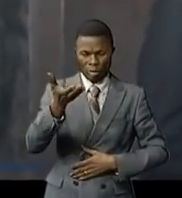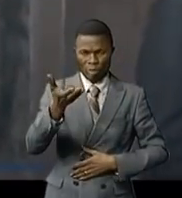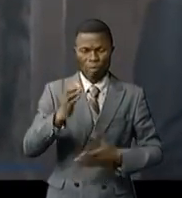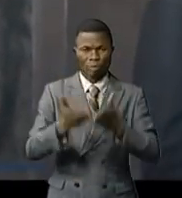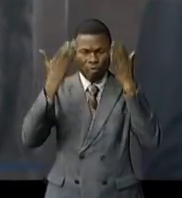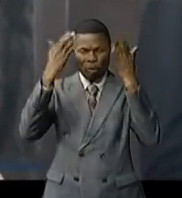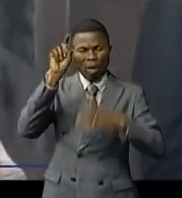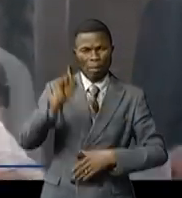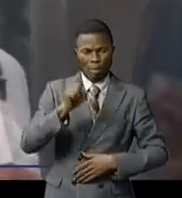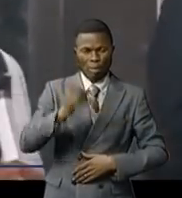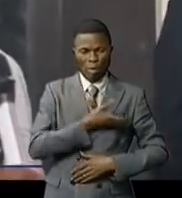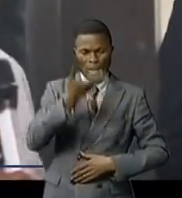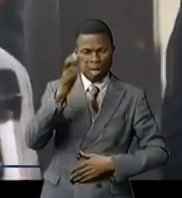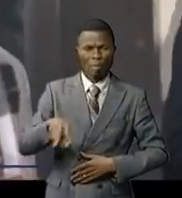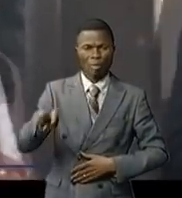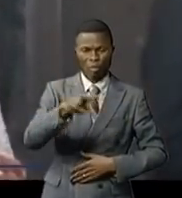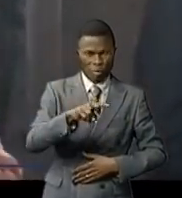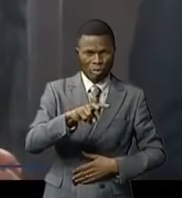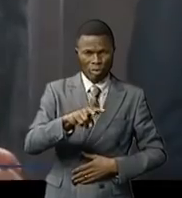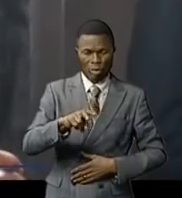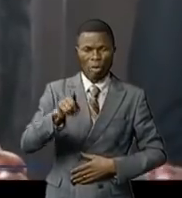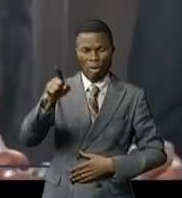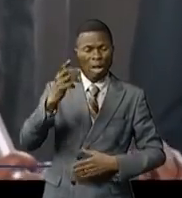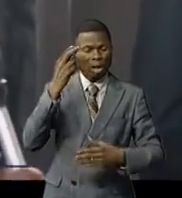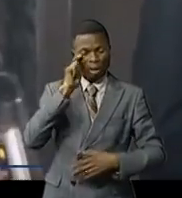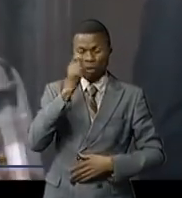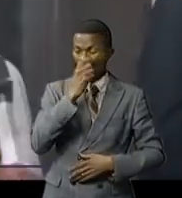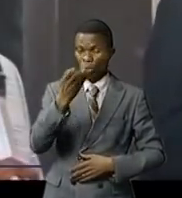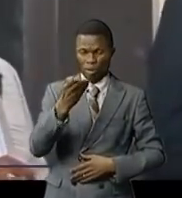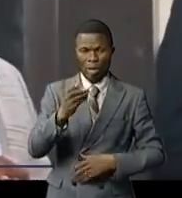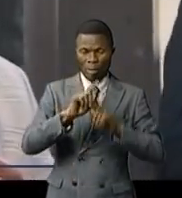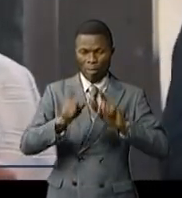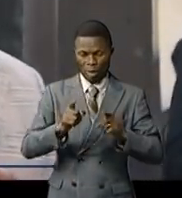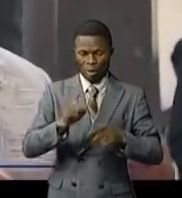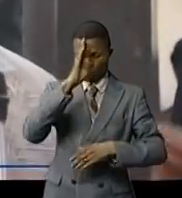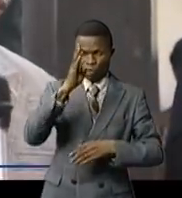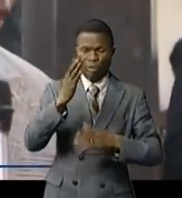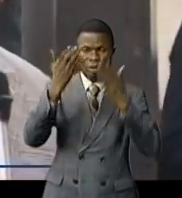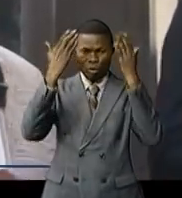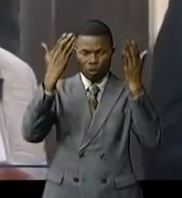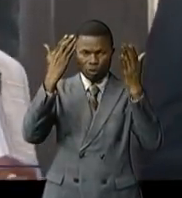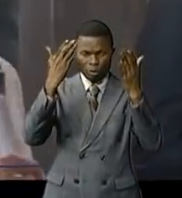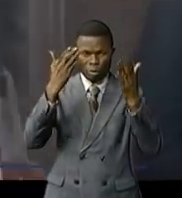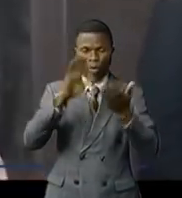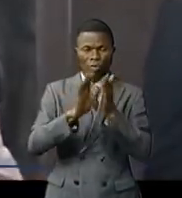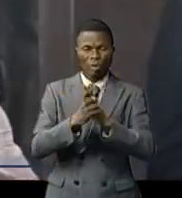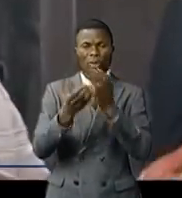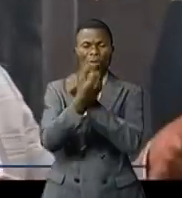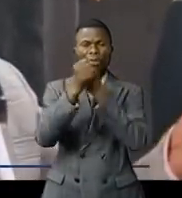Dieu a besoin de votre âme, quoi que soit votre handicap, mais lorsque vous marchez dans sa crainte, vous serez sauvés.